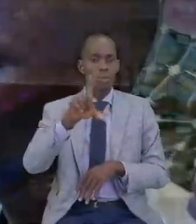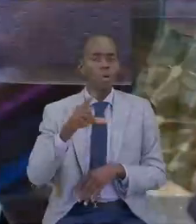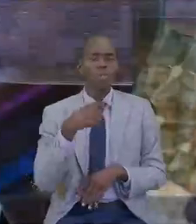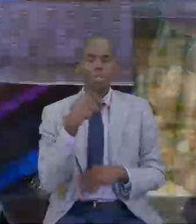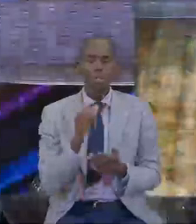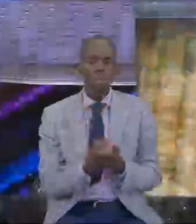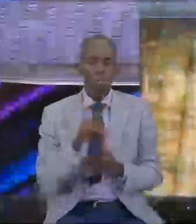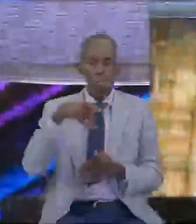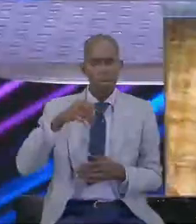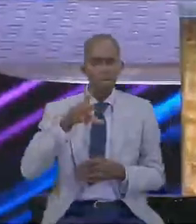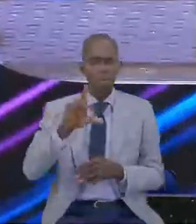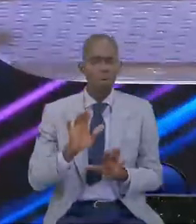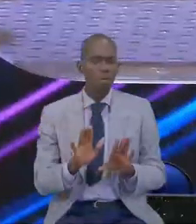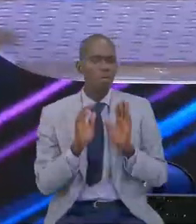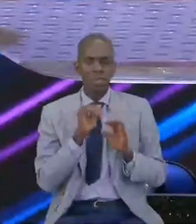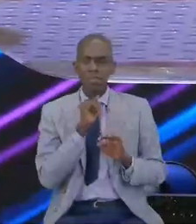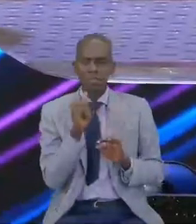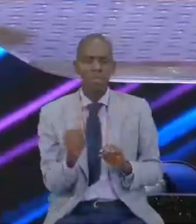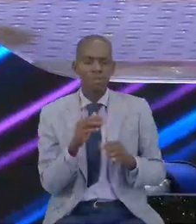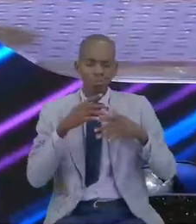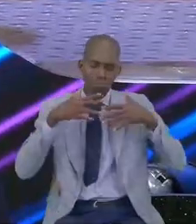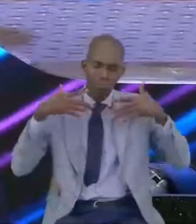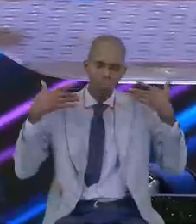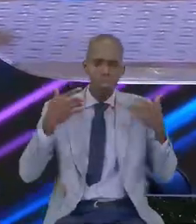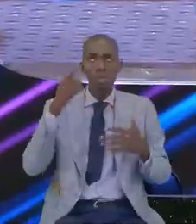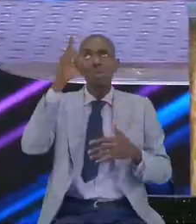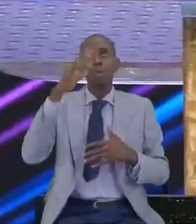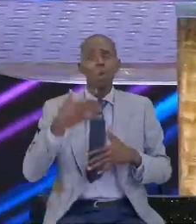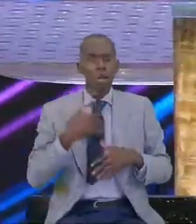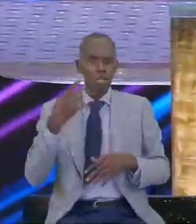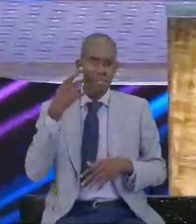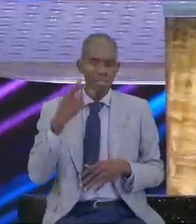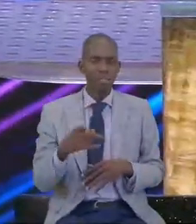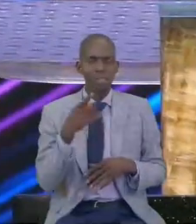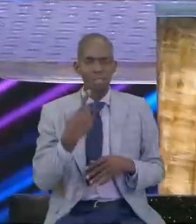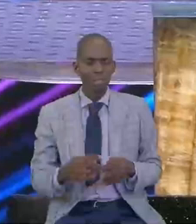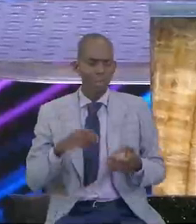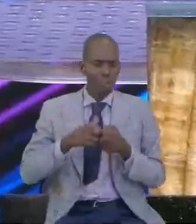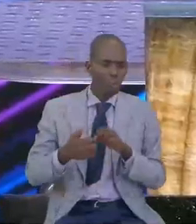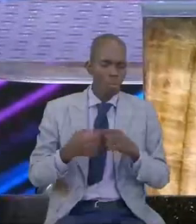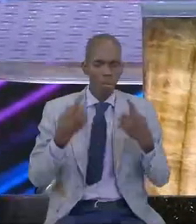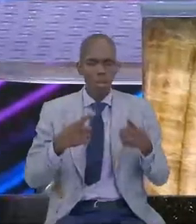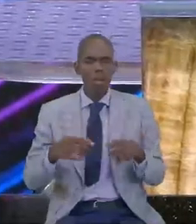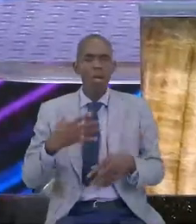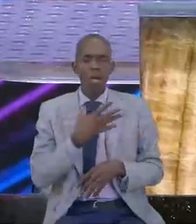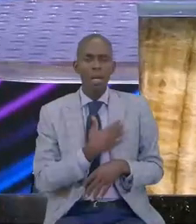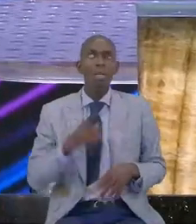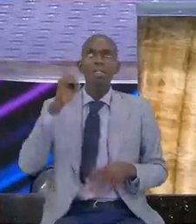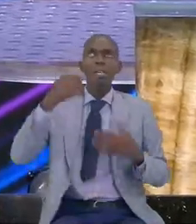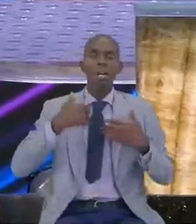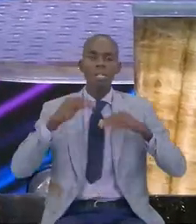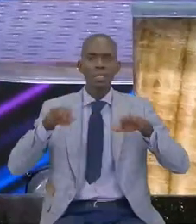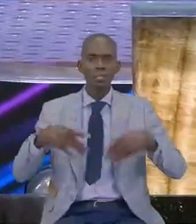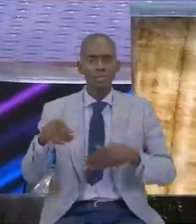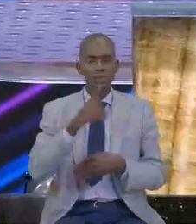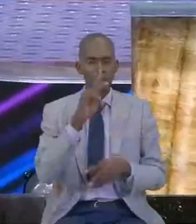Parce que Dieu a vu la condition de la tempête et de tout, et il te donne tous les hommes qui naviguent avec